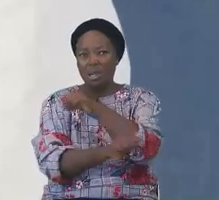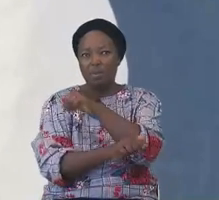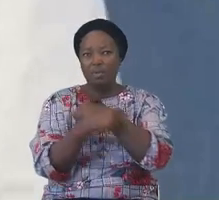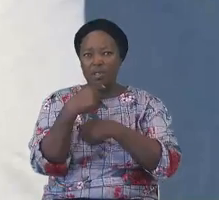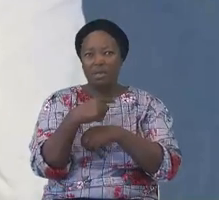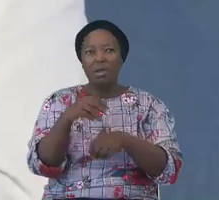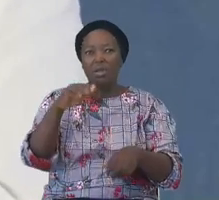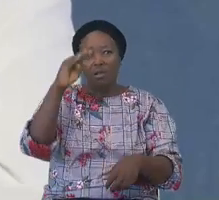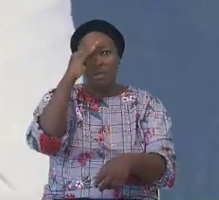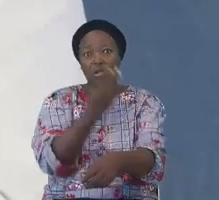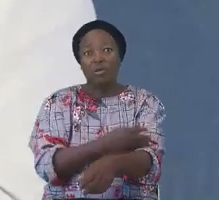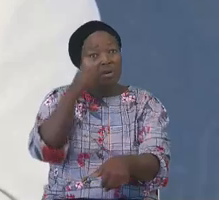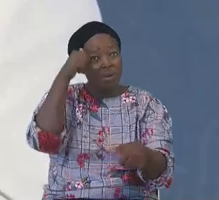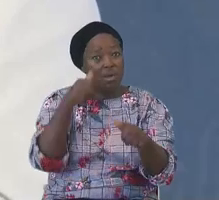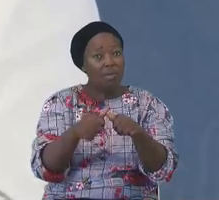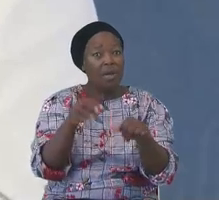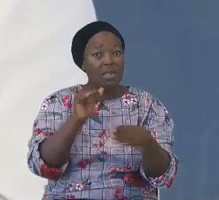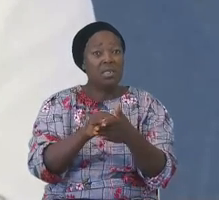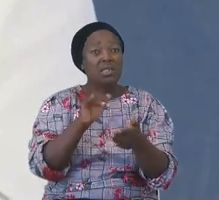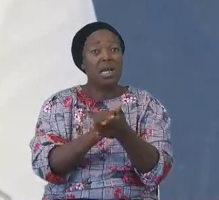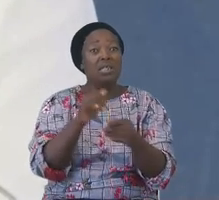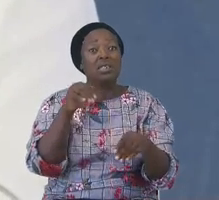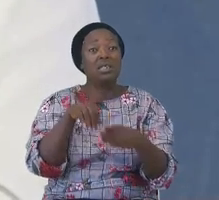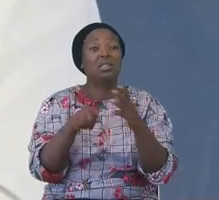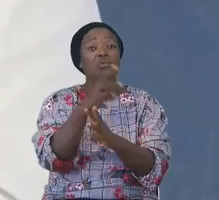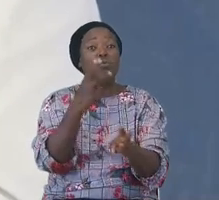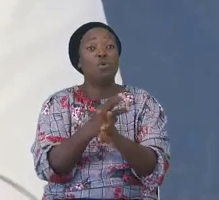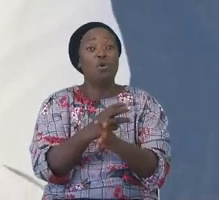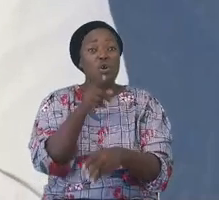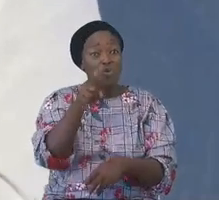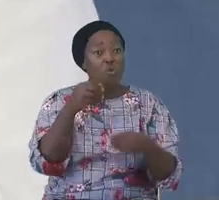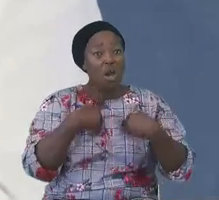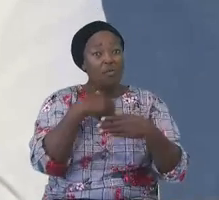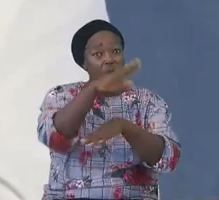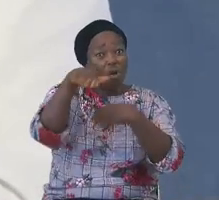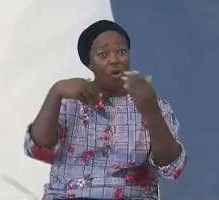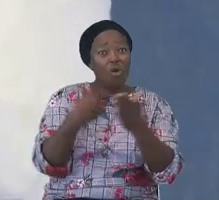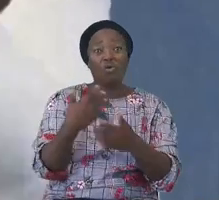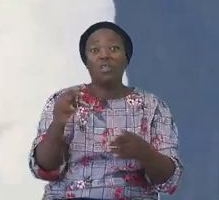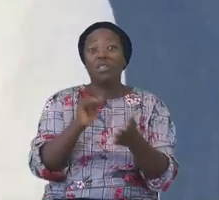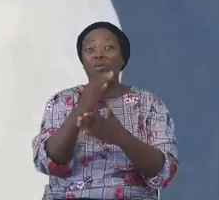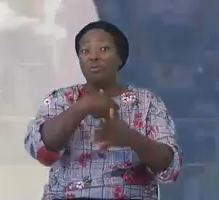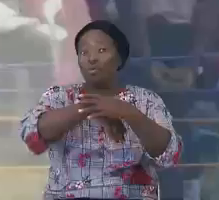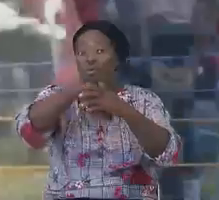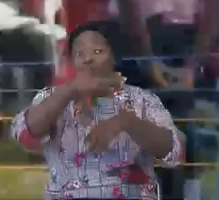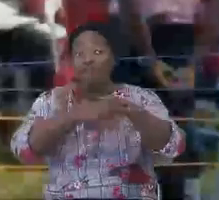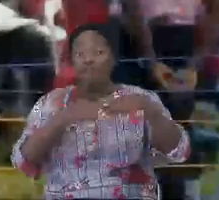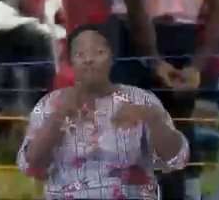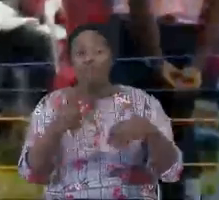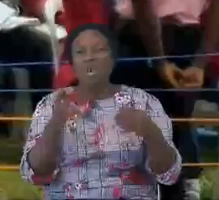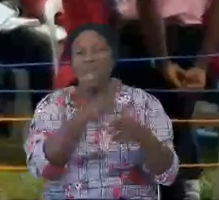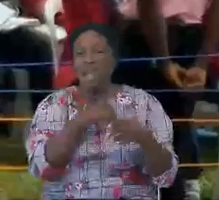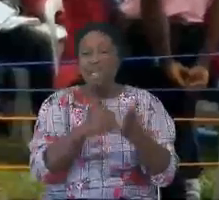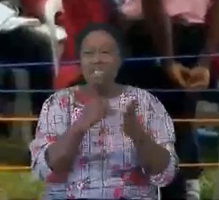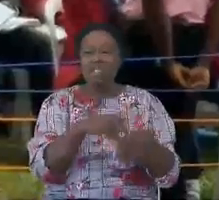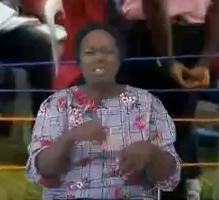lieu. Abraham a dit, oh mon fils, souviens-toi, tu as eu tes biens pendant ta